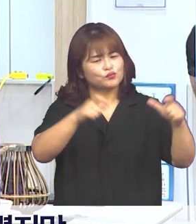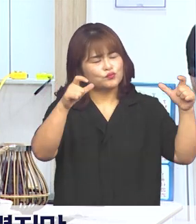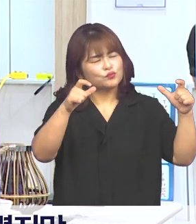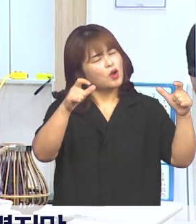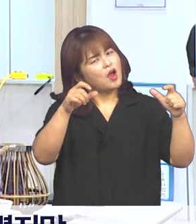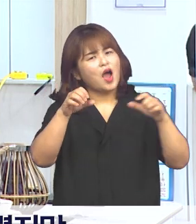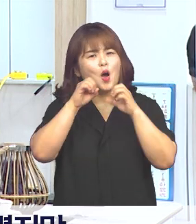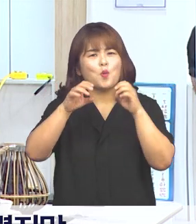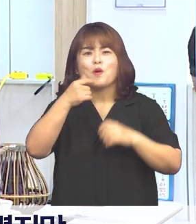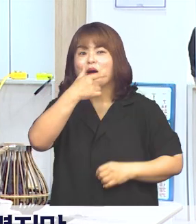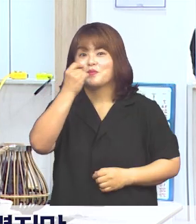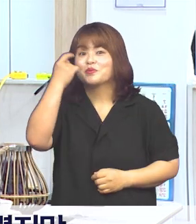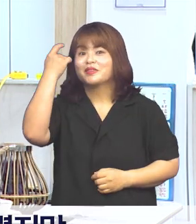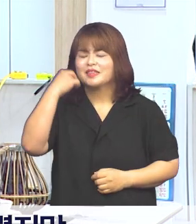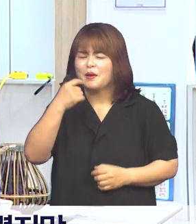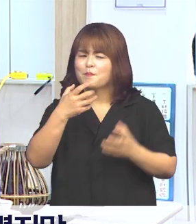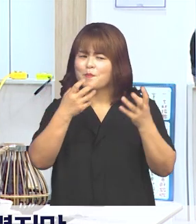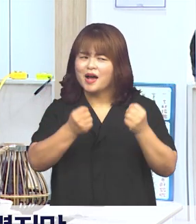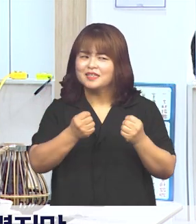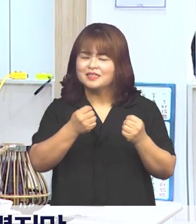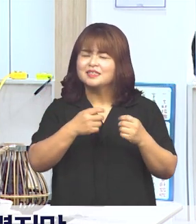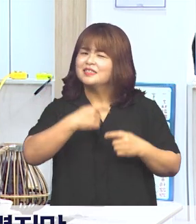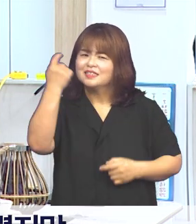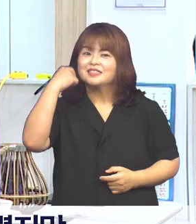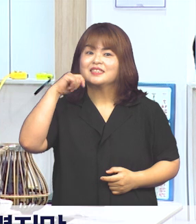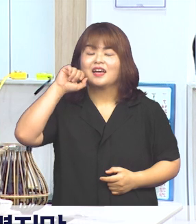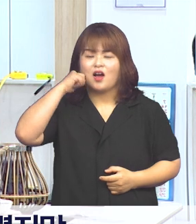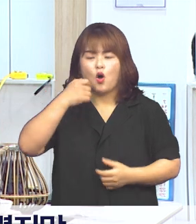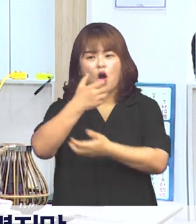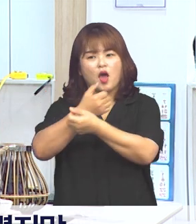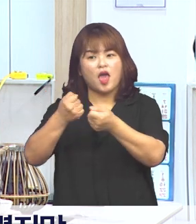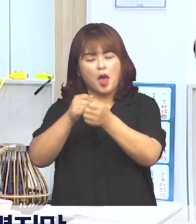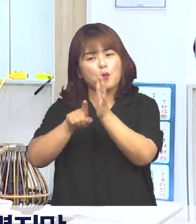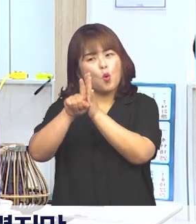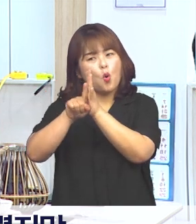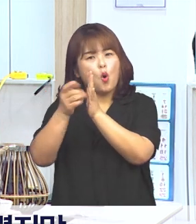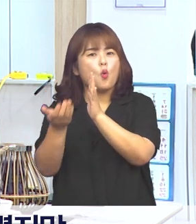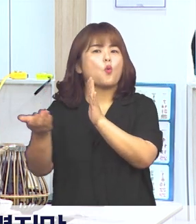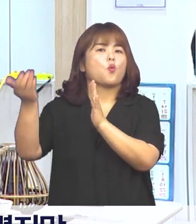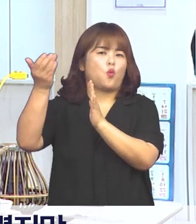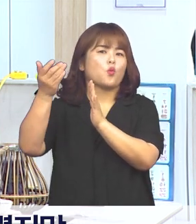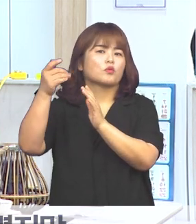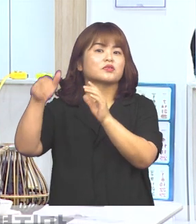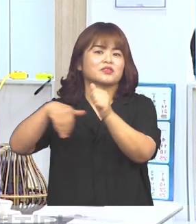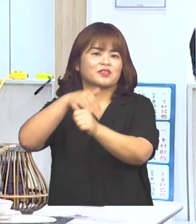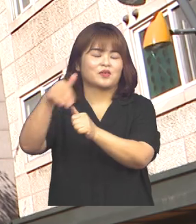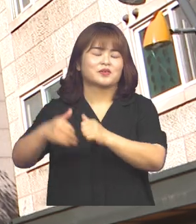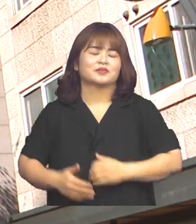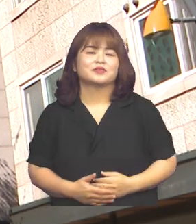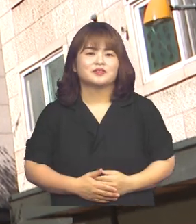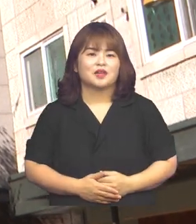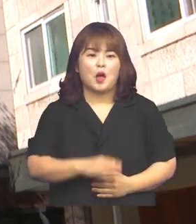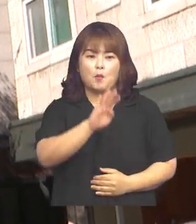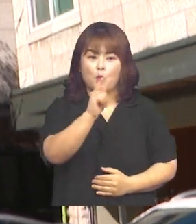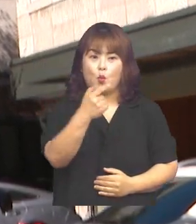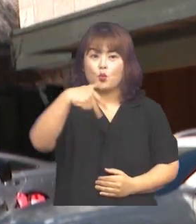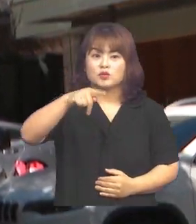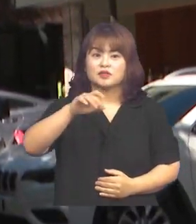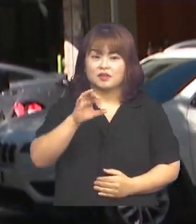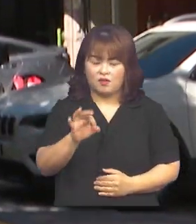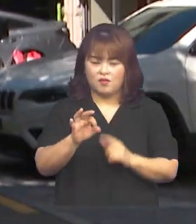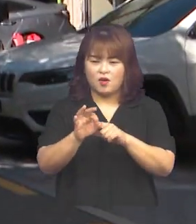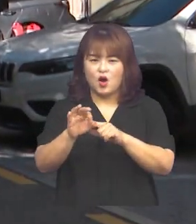아직까지 홍보가 좀 더 미진하기 때문에 많이 늘었다고 하기는 어렵지만 계약률은 꽤 많이 올라간 상태입니다. 시는